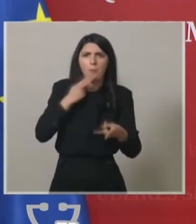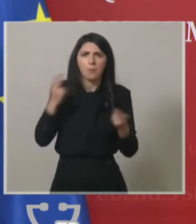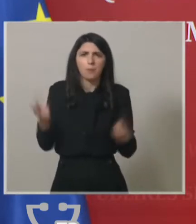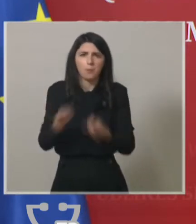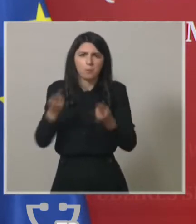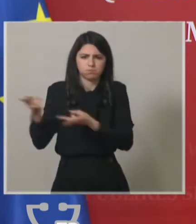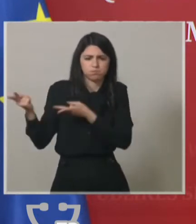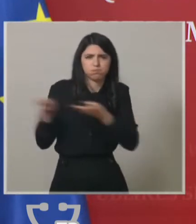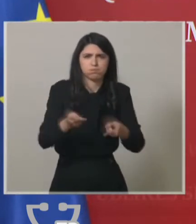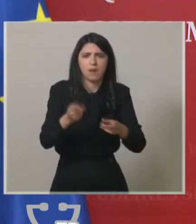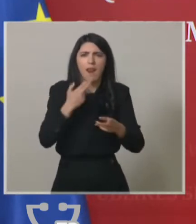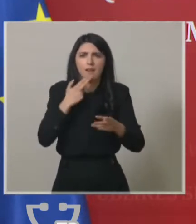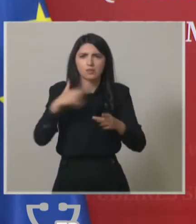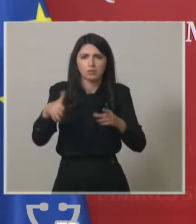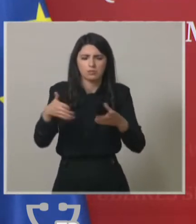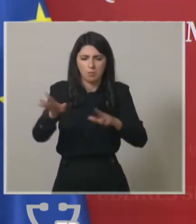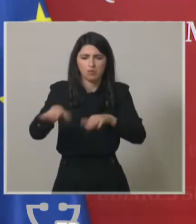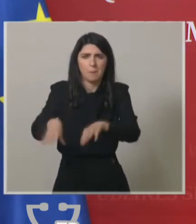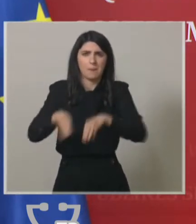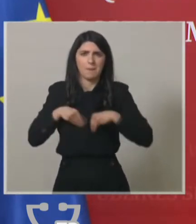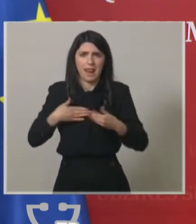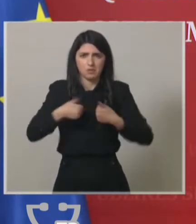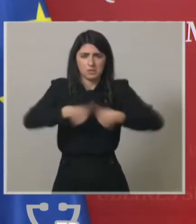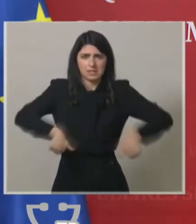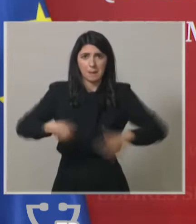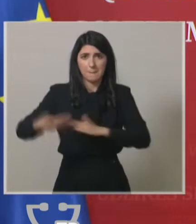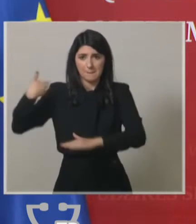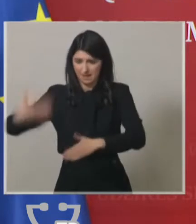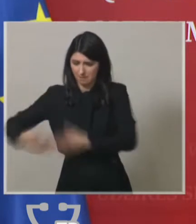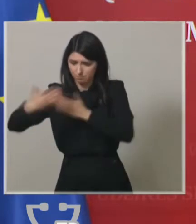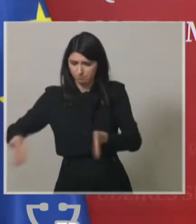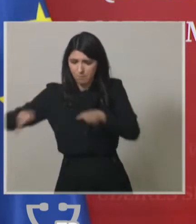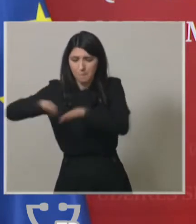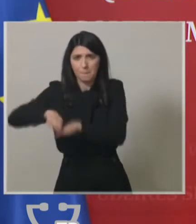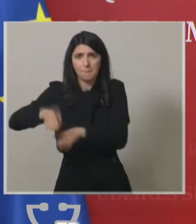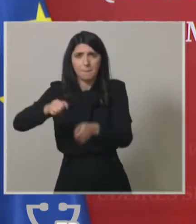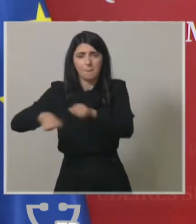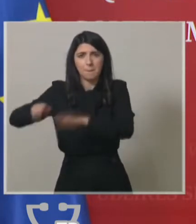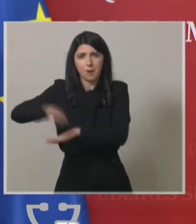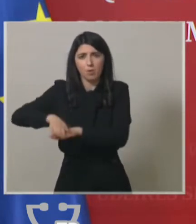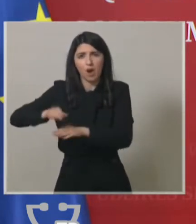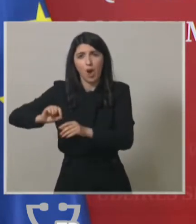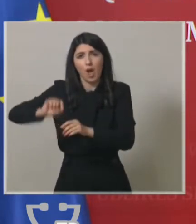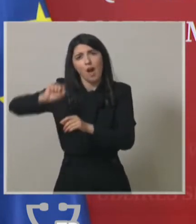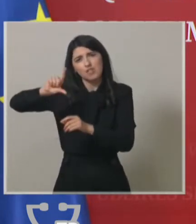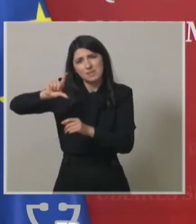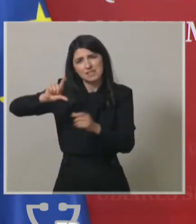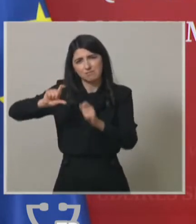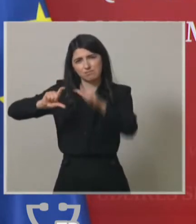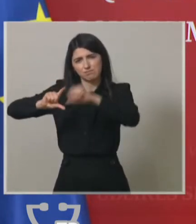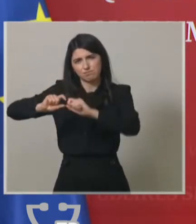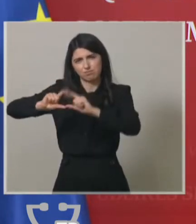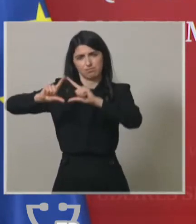се вклопува во нашиот систем, пакувано е во претходно наполнет шприц со што се олеснува